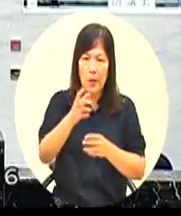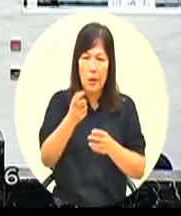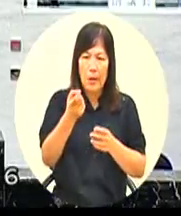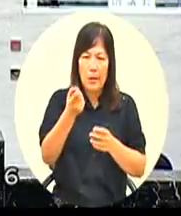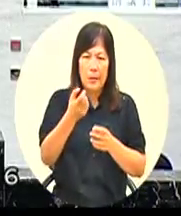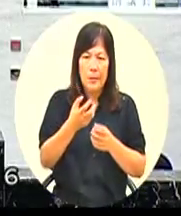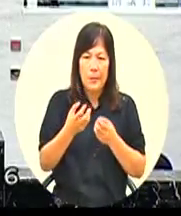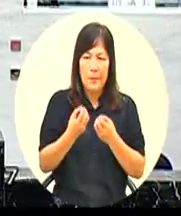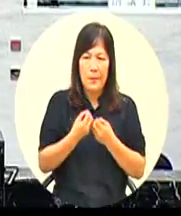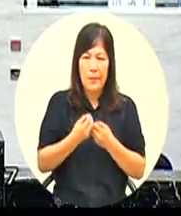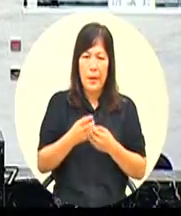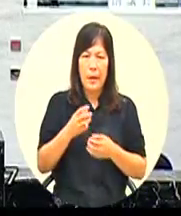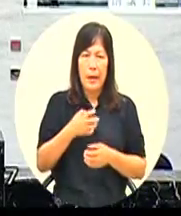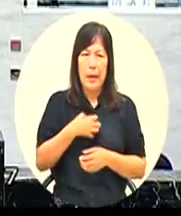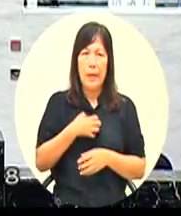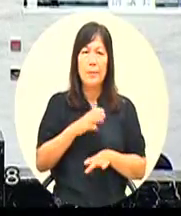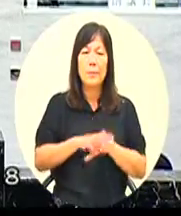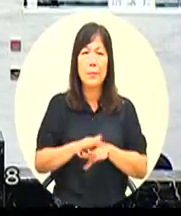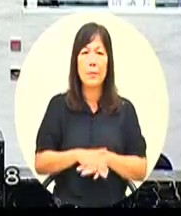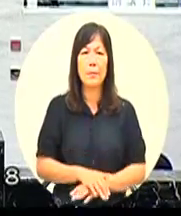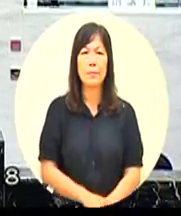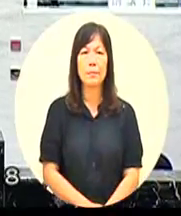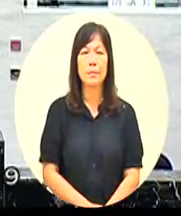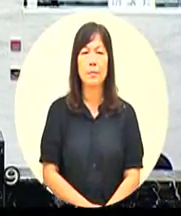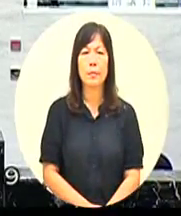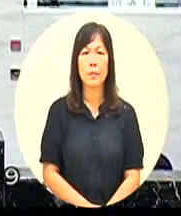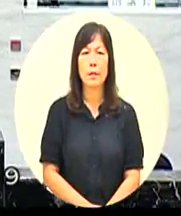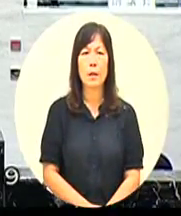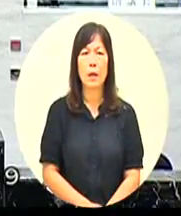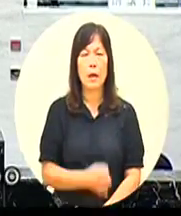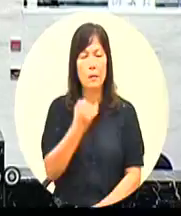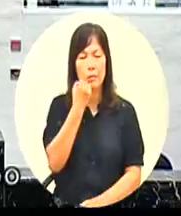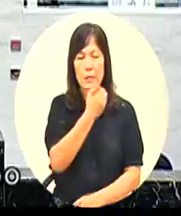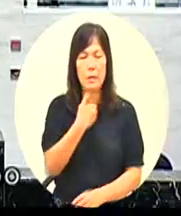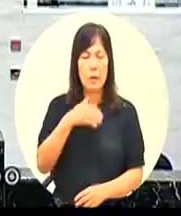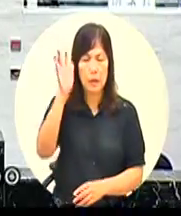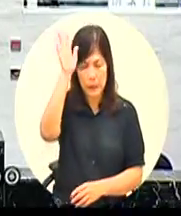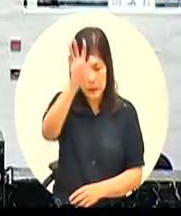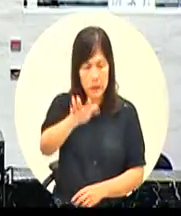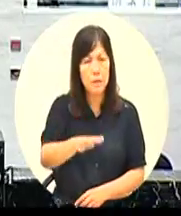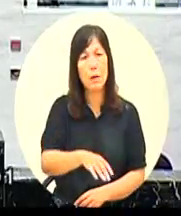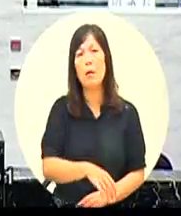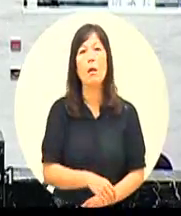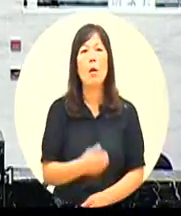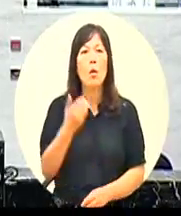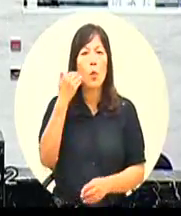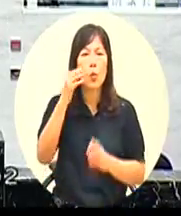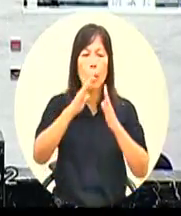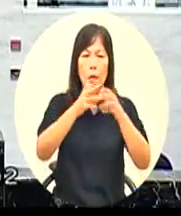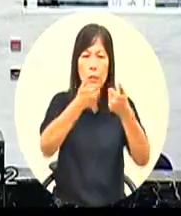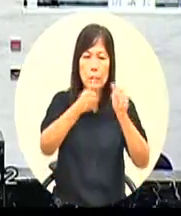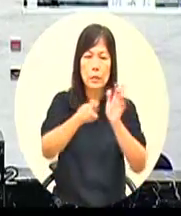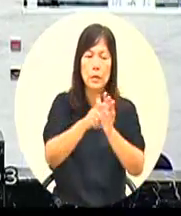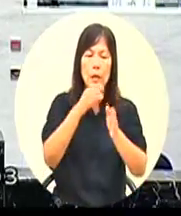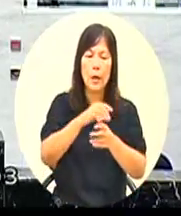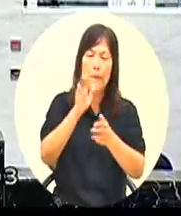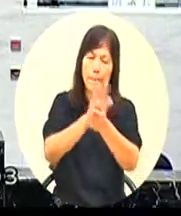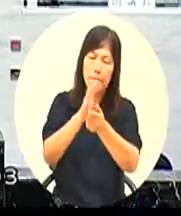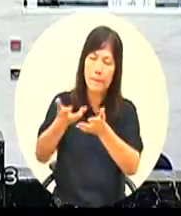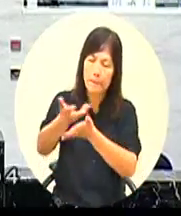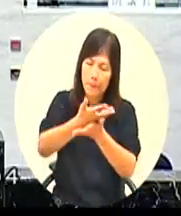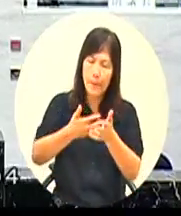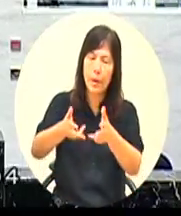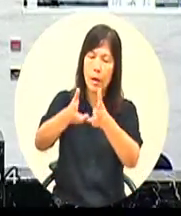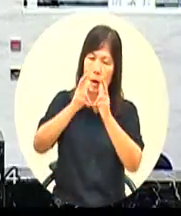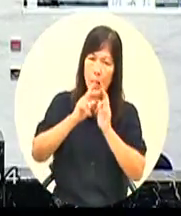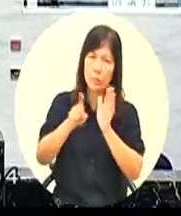生恐惧啊，所以以后我想可能需要如果议员需要做个桥梁啊，我觉得大